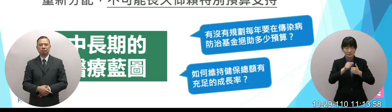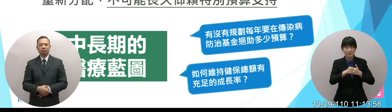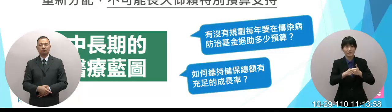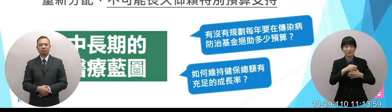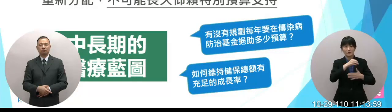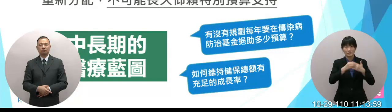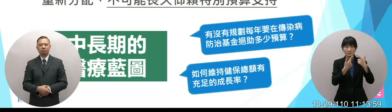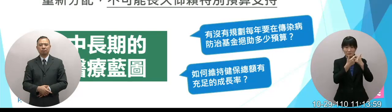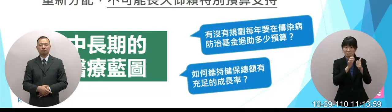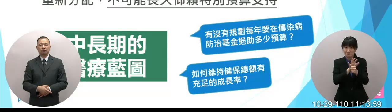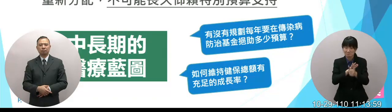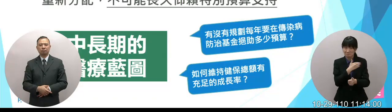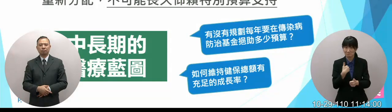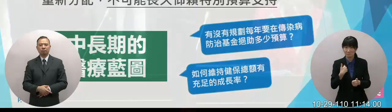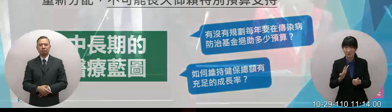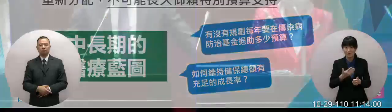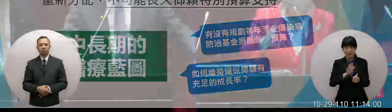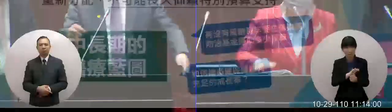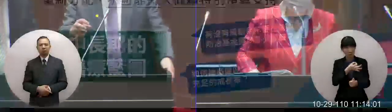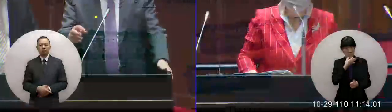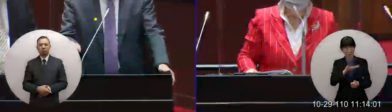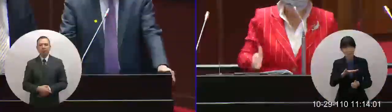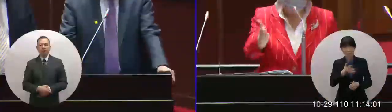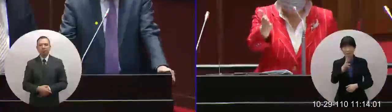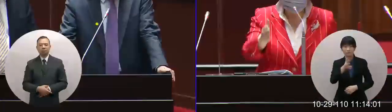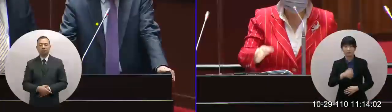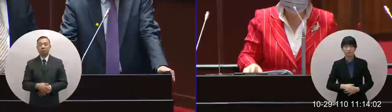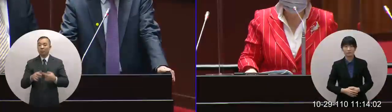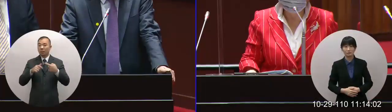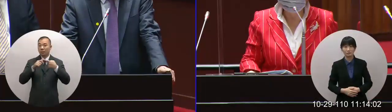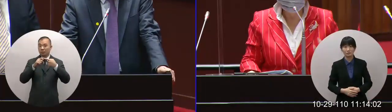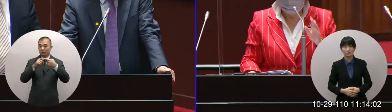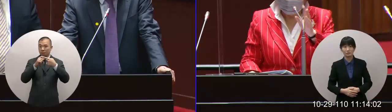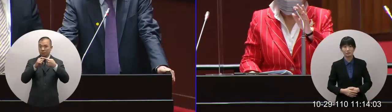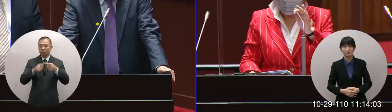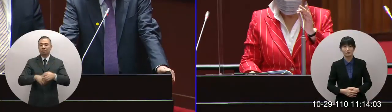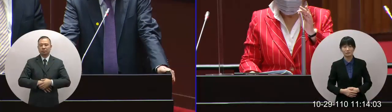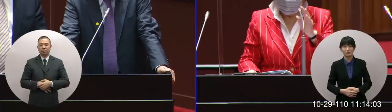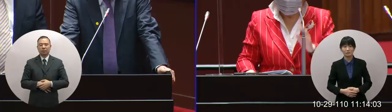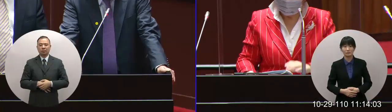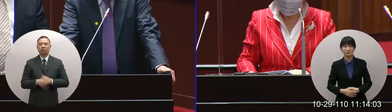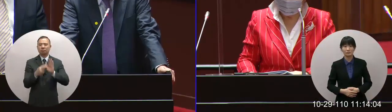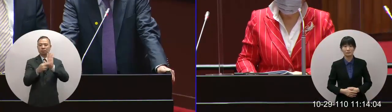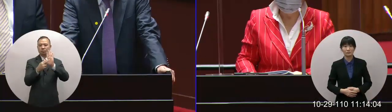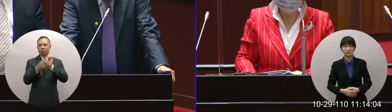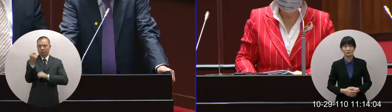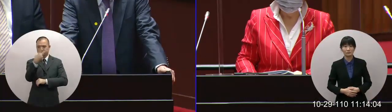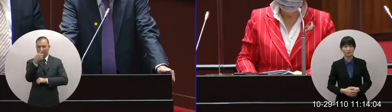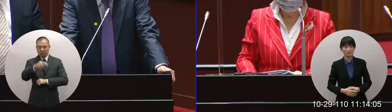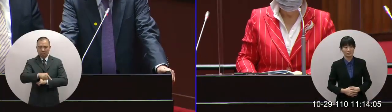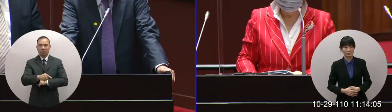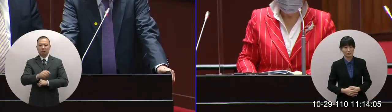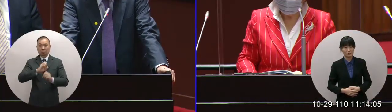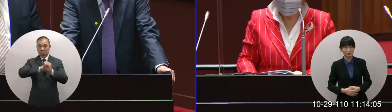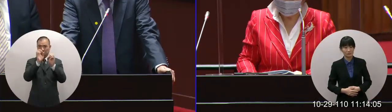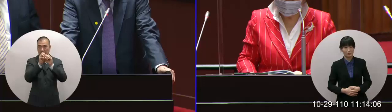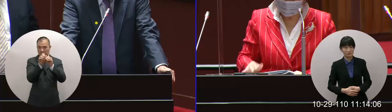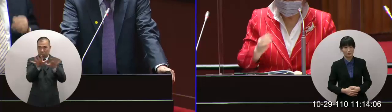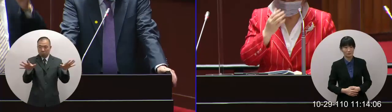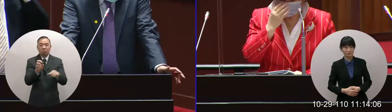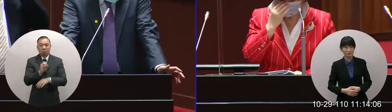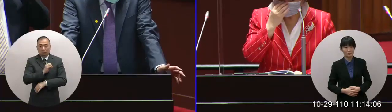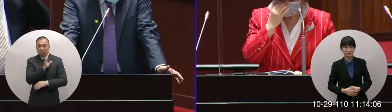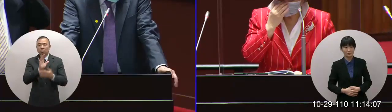长力？请。 第一个当然在两个，一个就是说在后疫情之后，我们的所谓的一